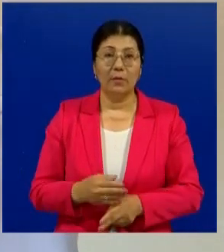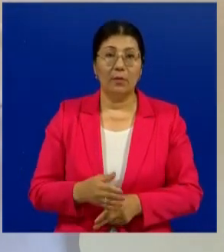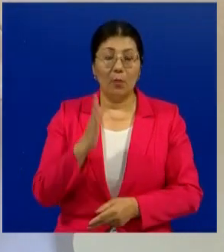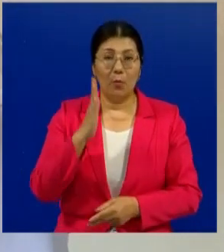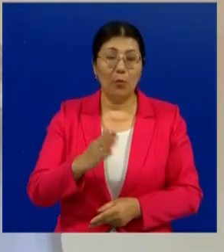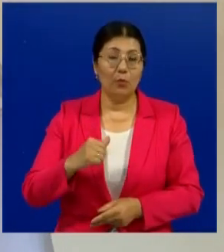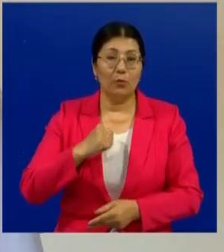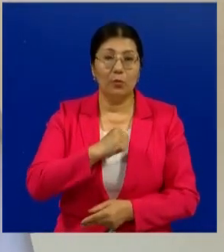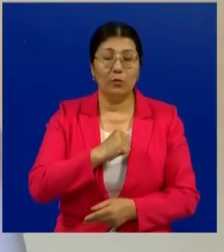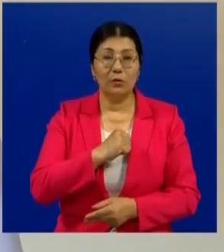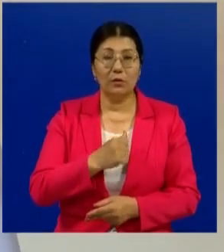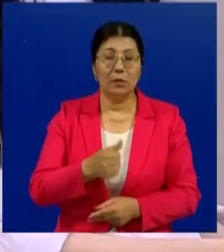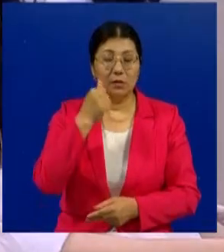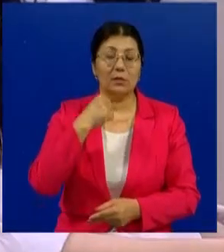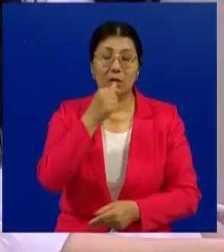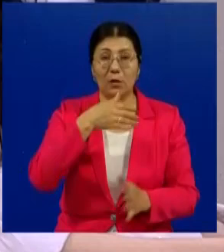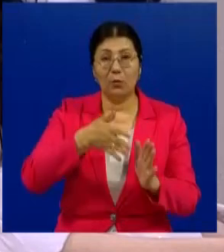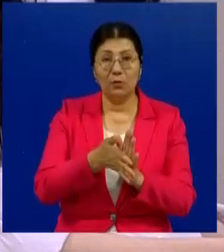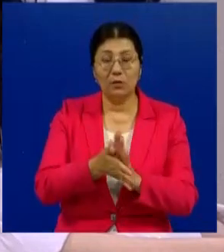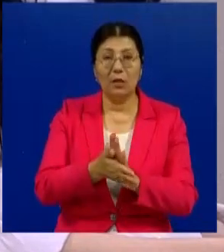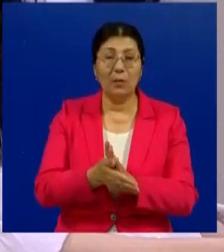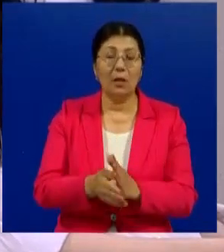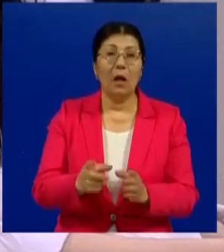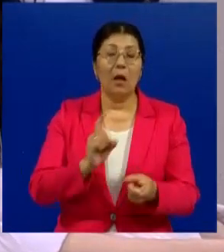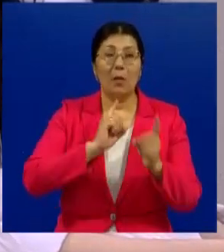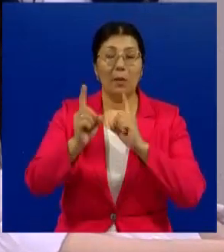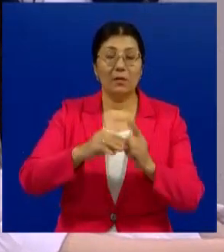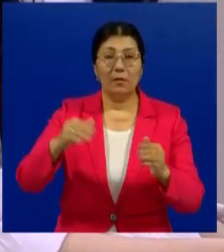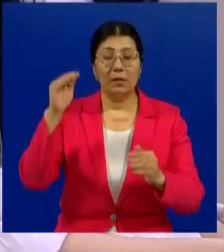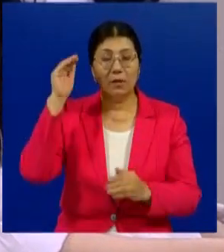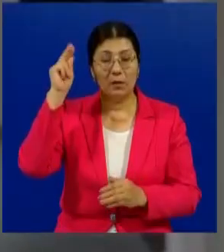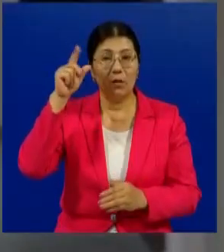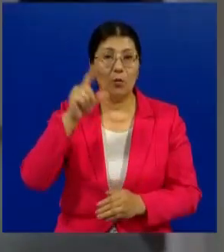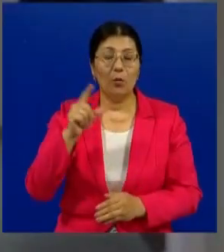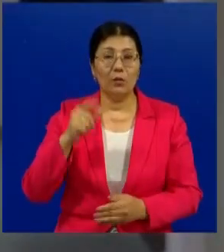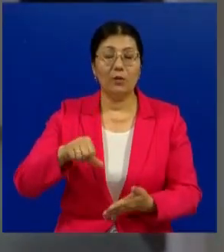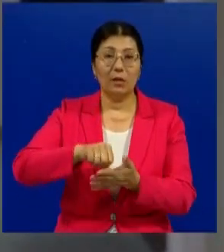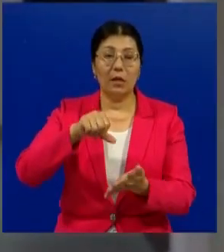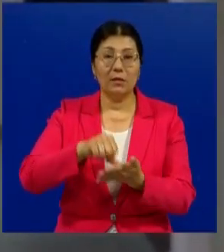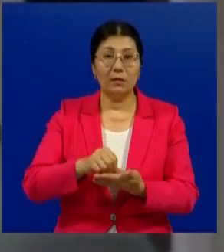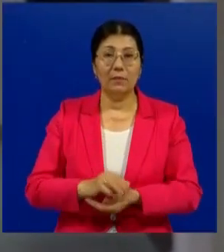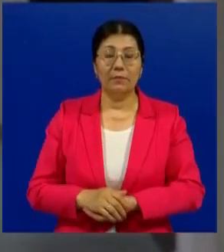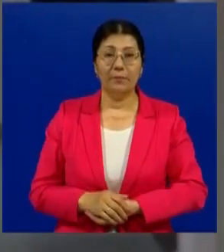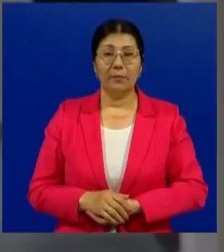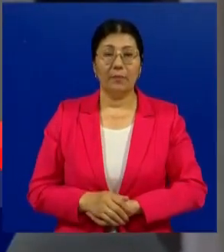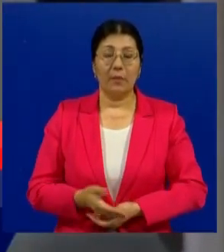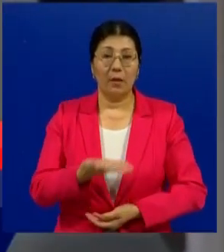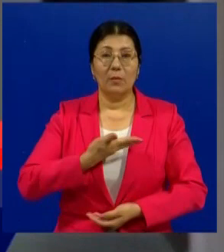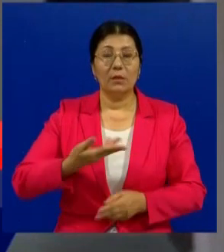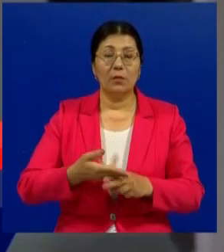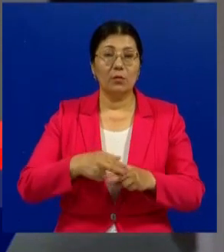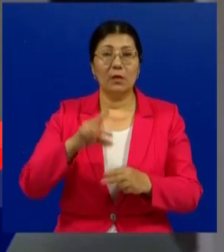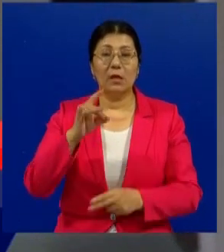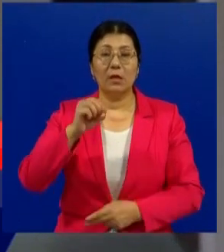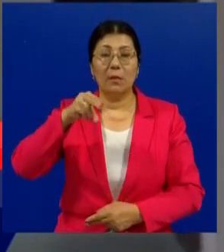болуының өзі сыры осында жатыр. Тағылымы мол жиынға колледж студенттері қатысты. Спикерлерден көп осы